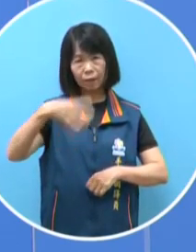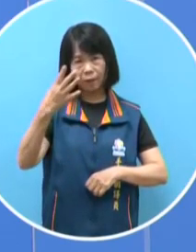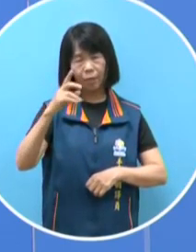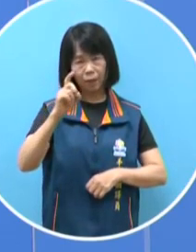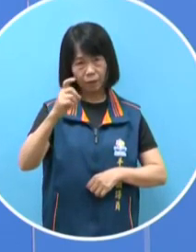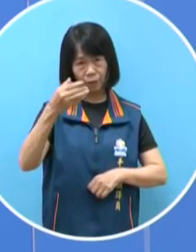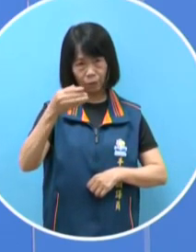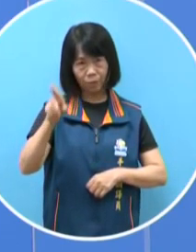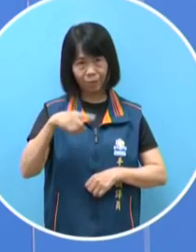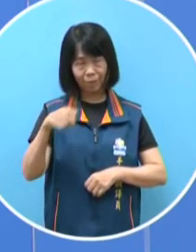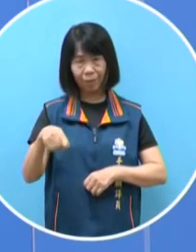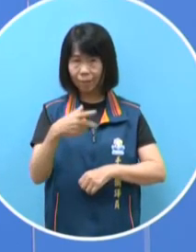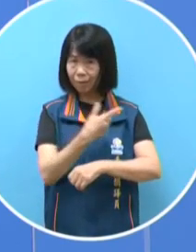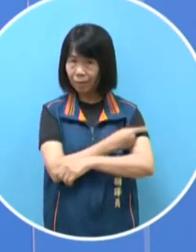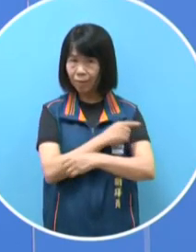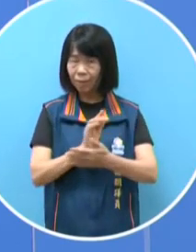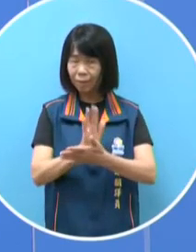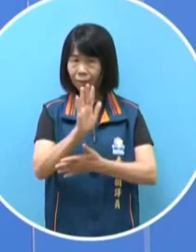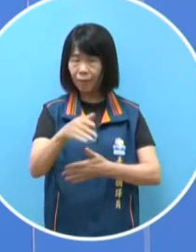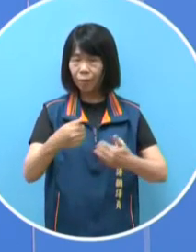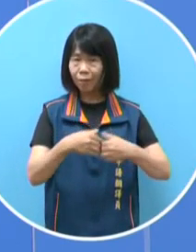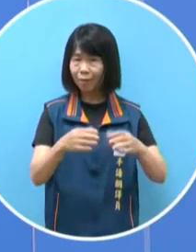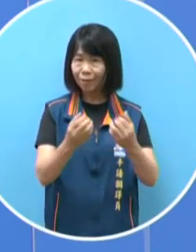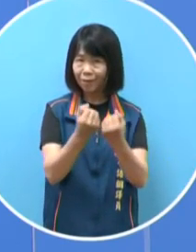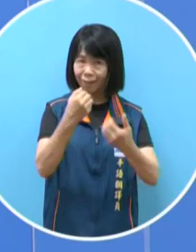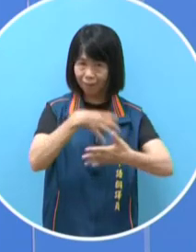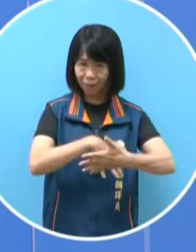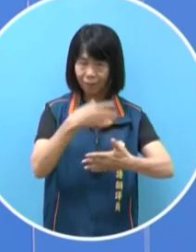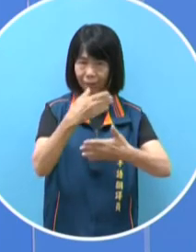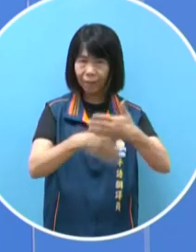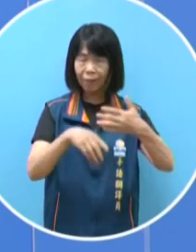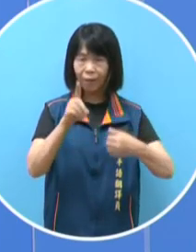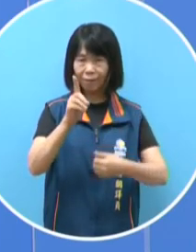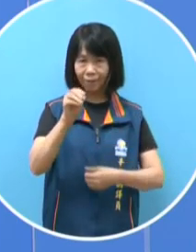419人之后，我们莫德纳的疫苗只剩下